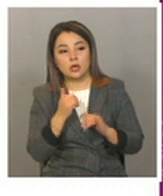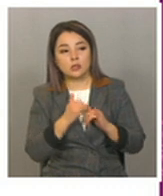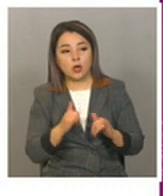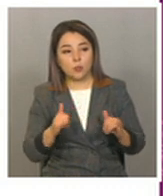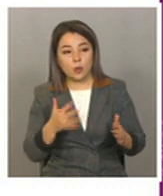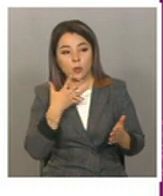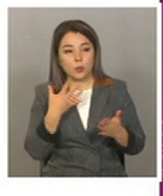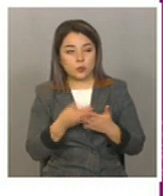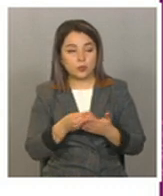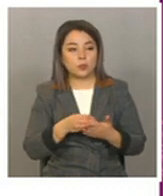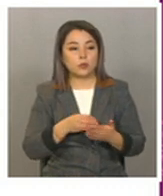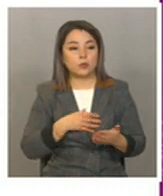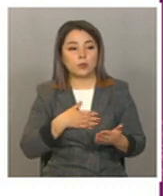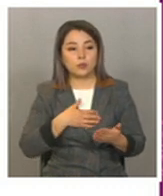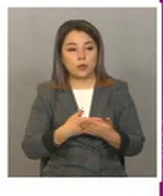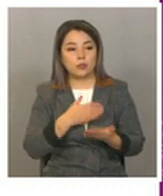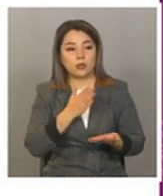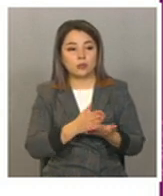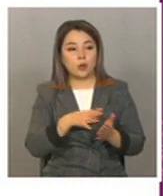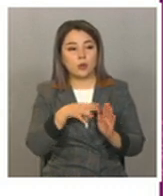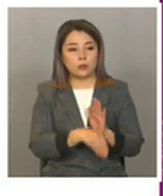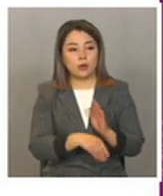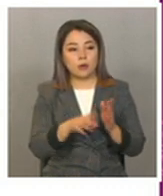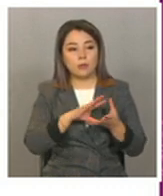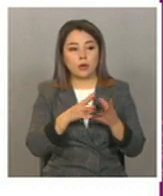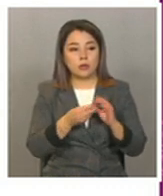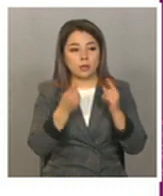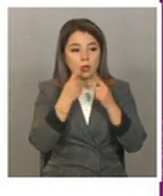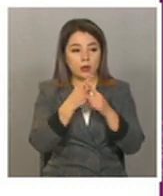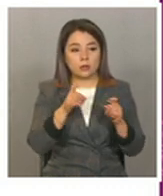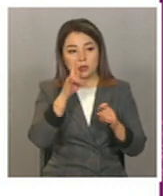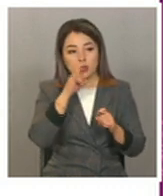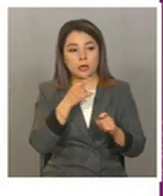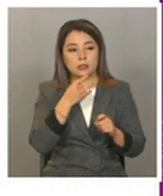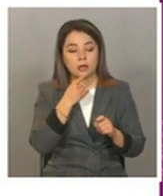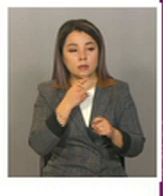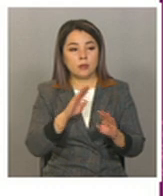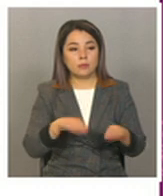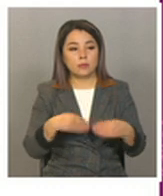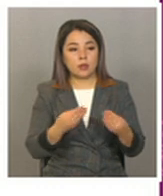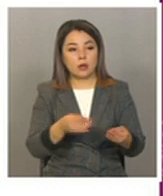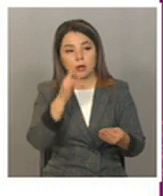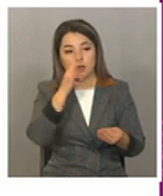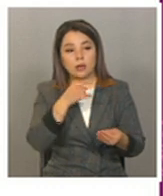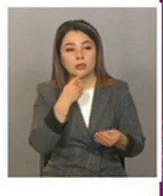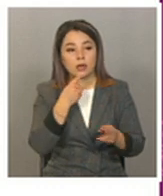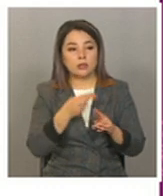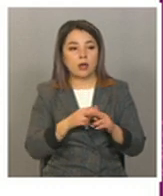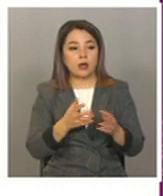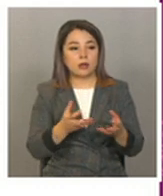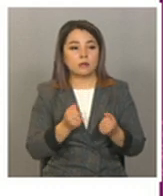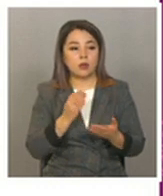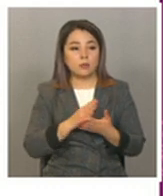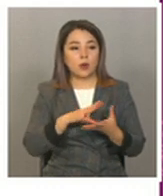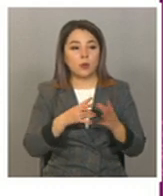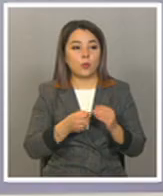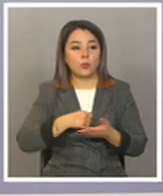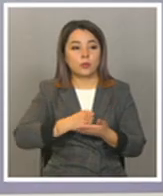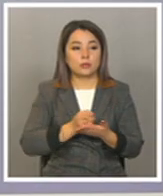өз үлесімді қосып, барлық ақпаратты қазақ тілінде беріп, қазақ тілінде аламын деген қорытындыға